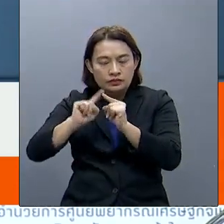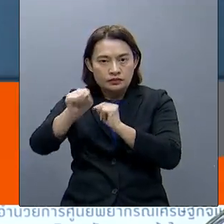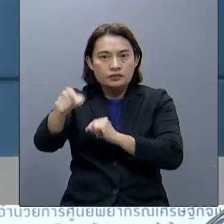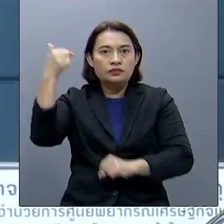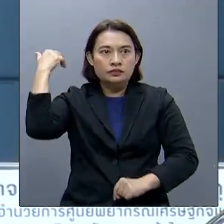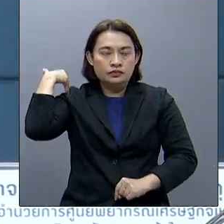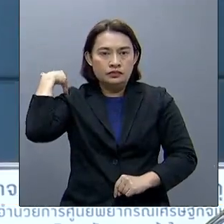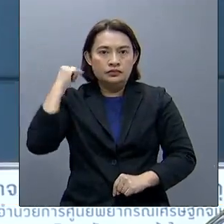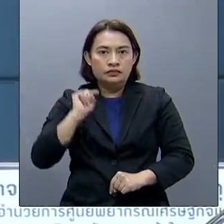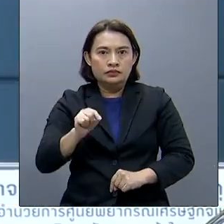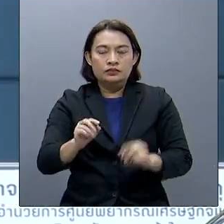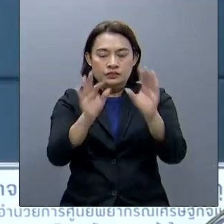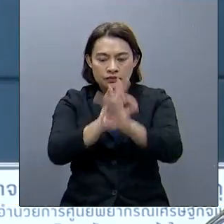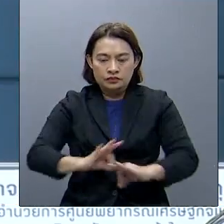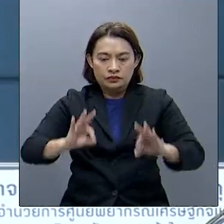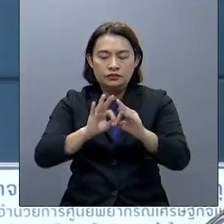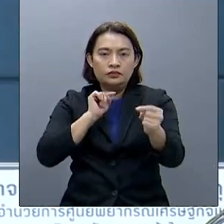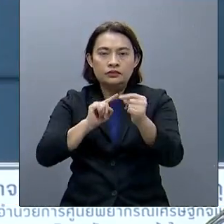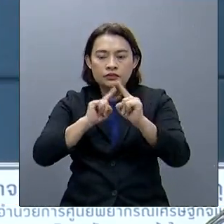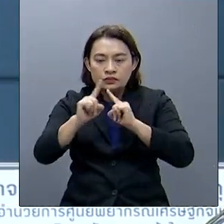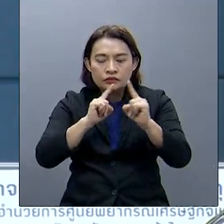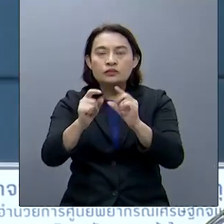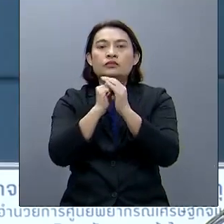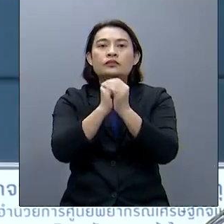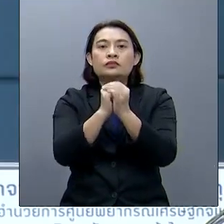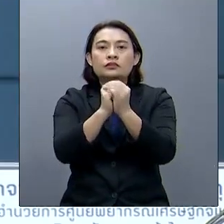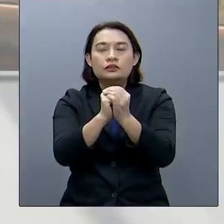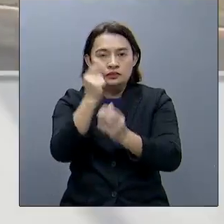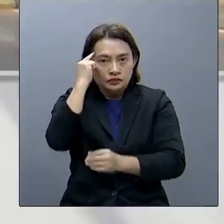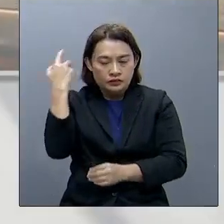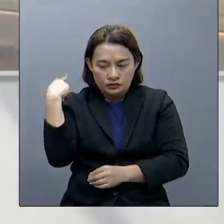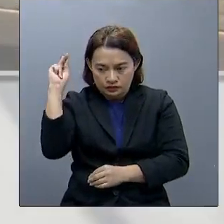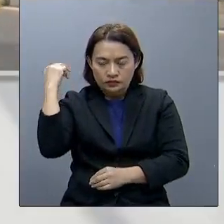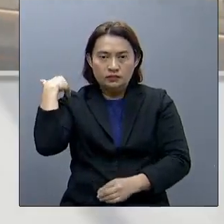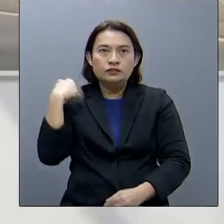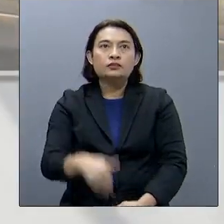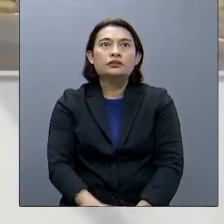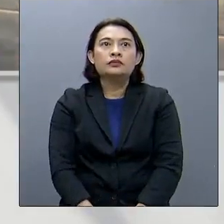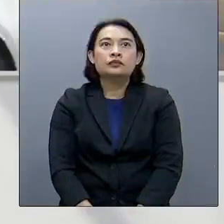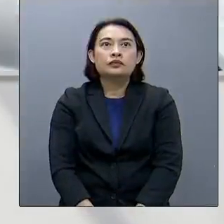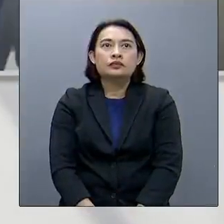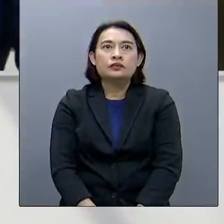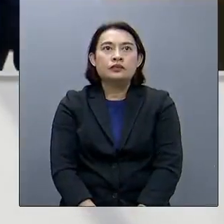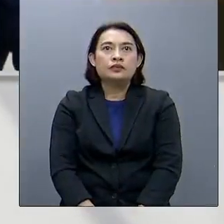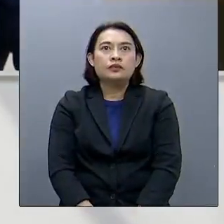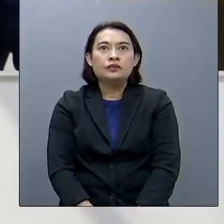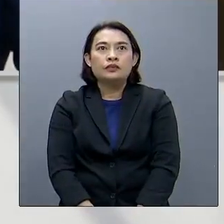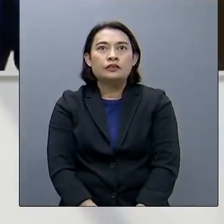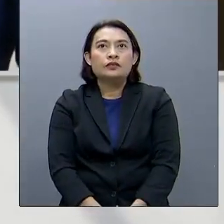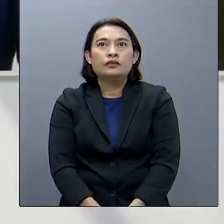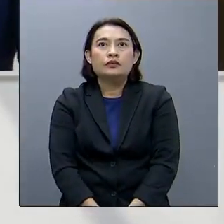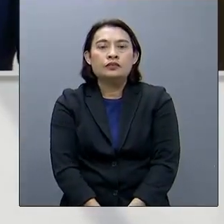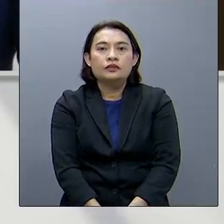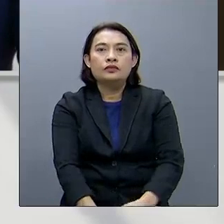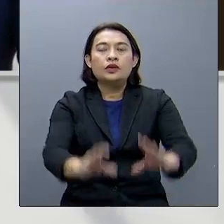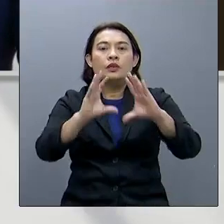เพราะนั้นการไปยังท่าทีกับจีนเนี่ยล่าสุดเนี่ยก็น่าเป็นประโยชน์นะครับ ในการประชุมเวทีข้อริเริ่มสายแถ